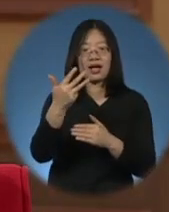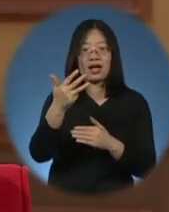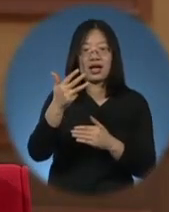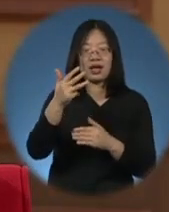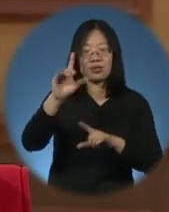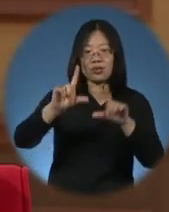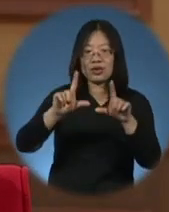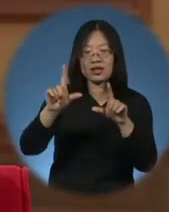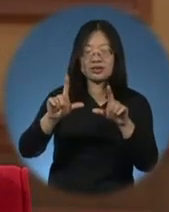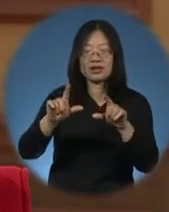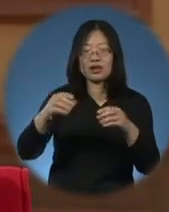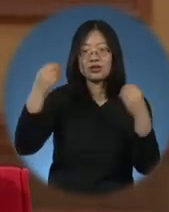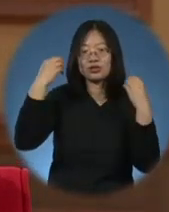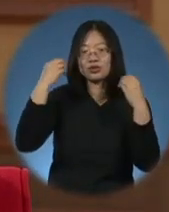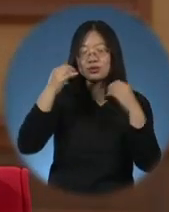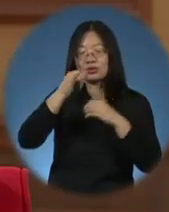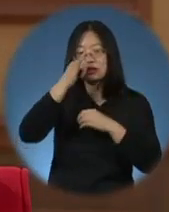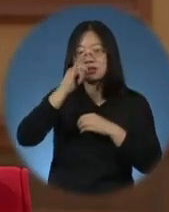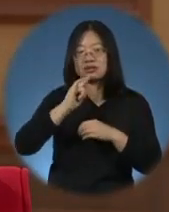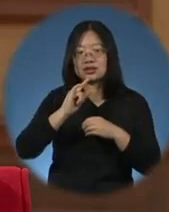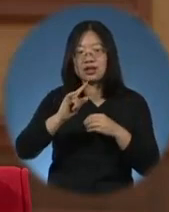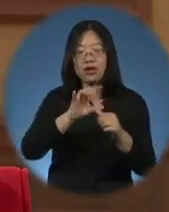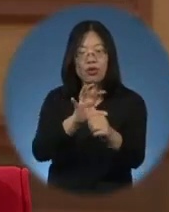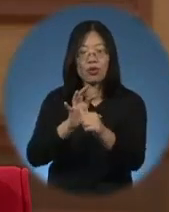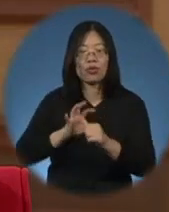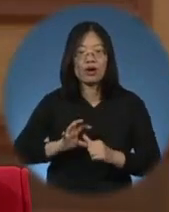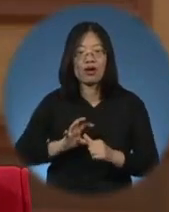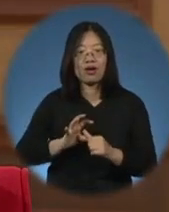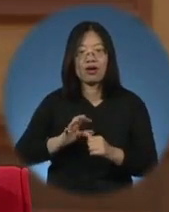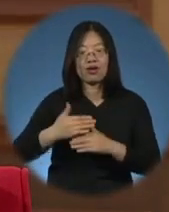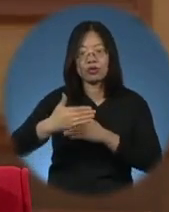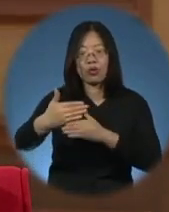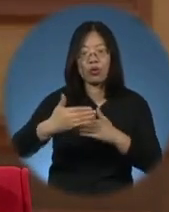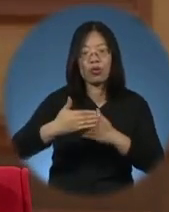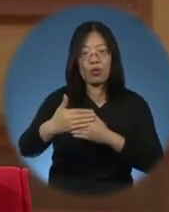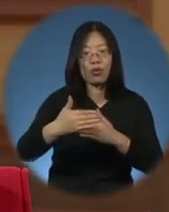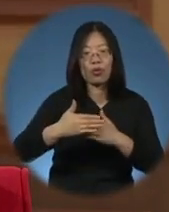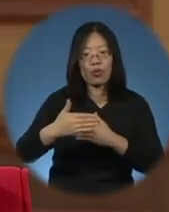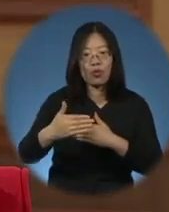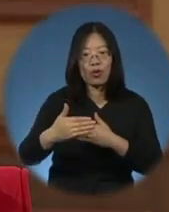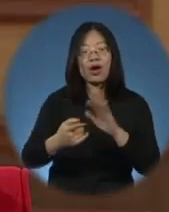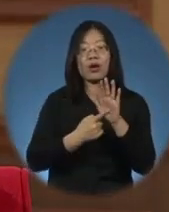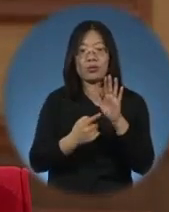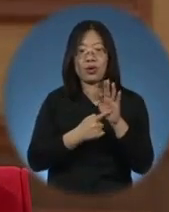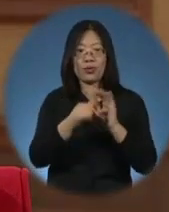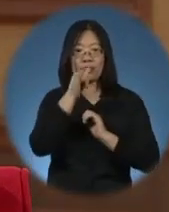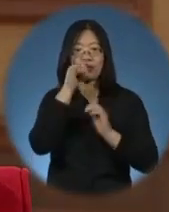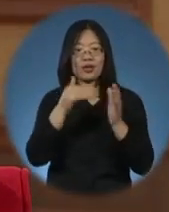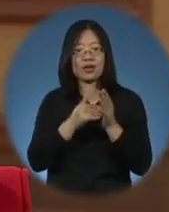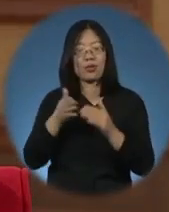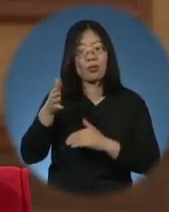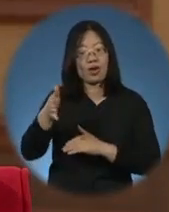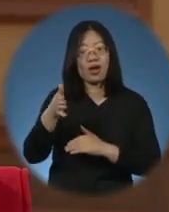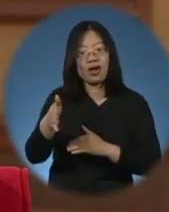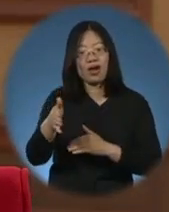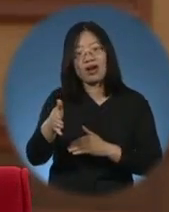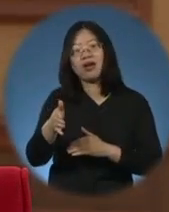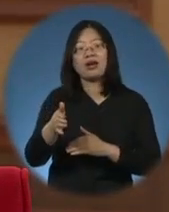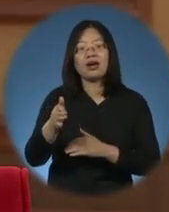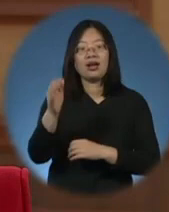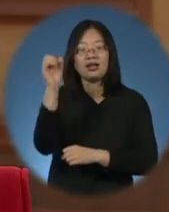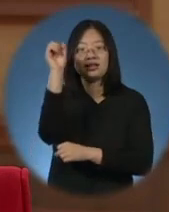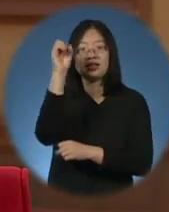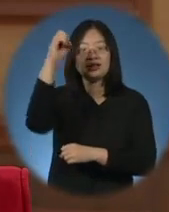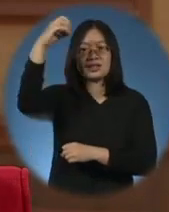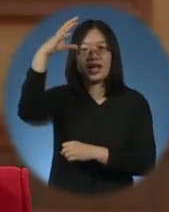춤을 춰요. 그래서 팔자 모양의 춤을 이용을 해서 거리가 얼마인지도 팔자 춤으로 표현하고요. 방향이 얼마인지는